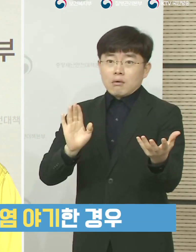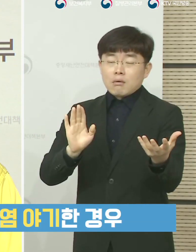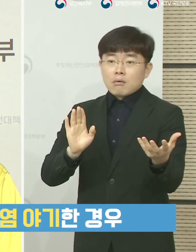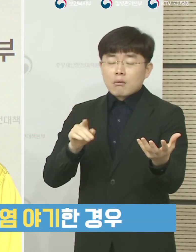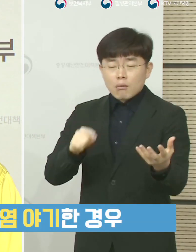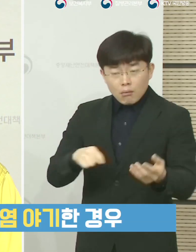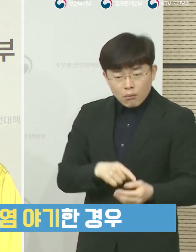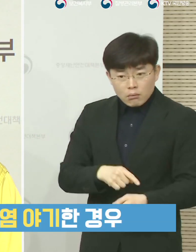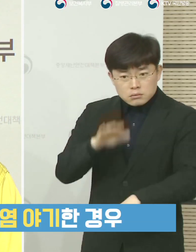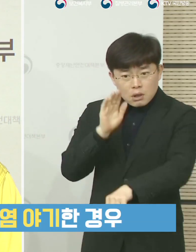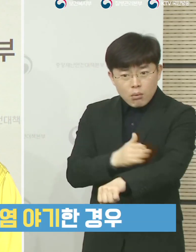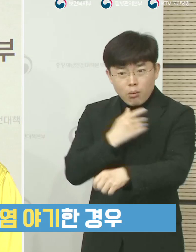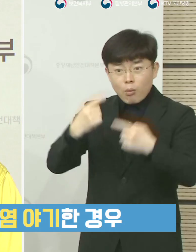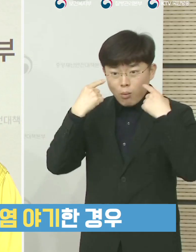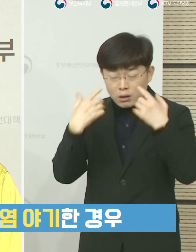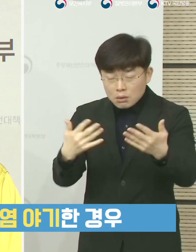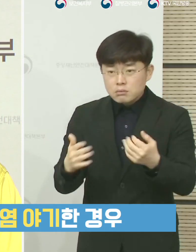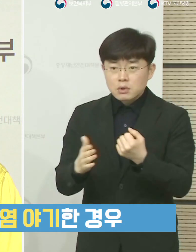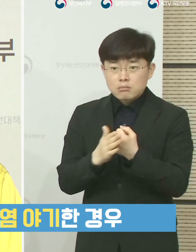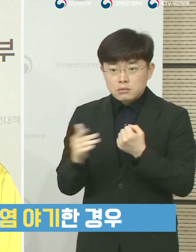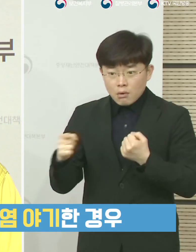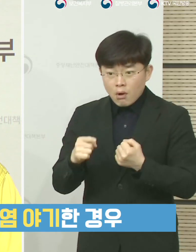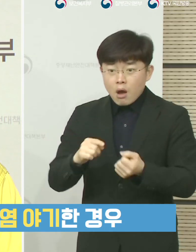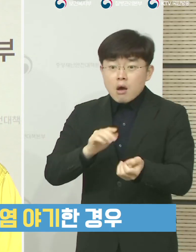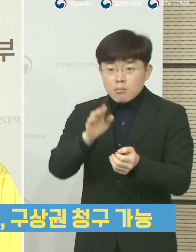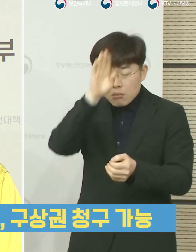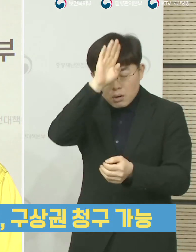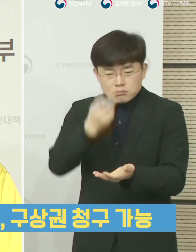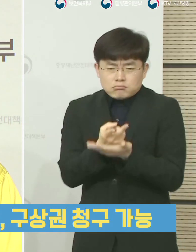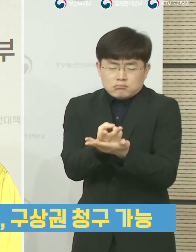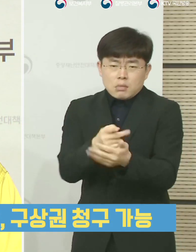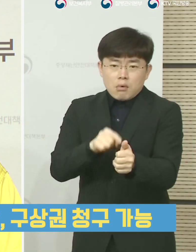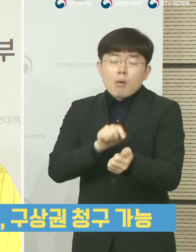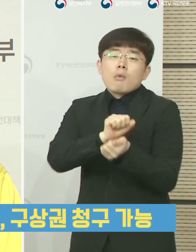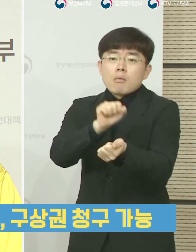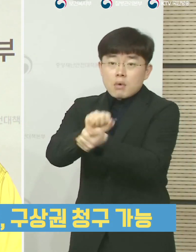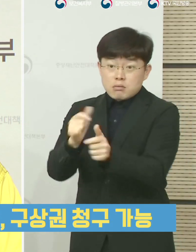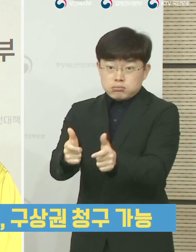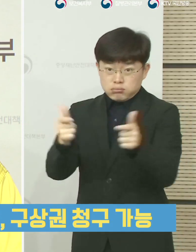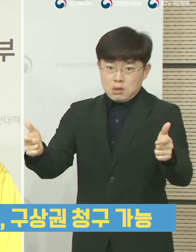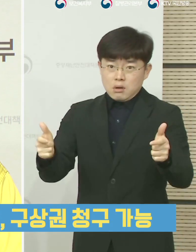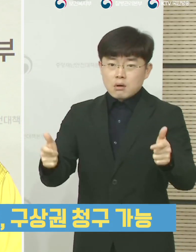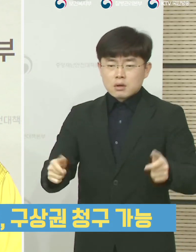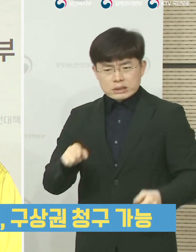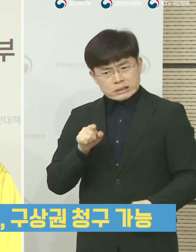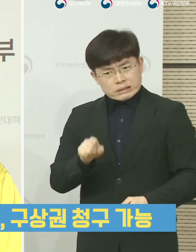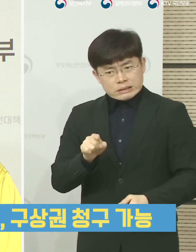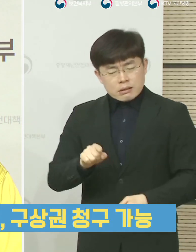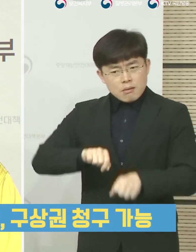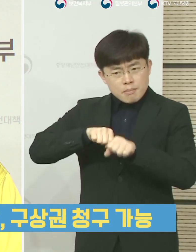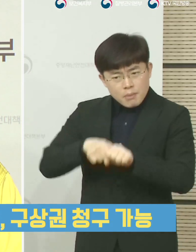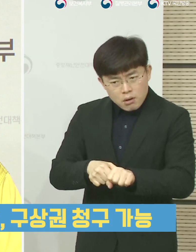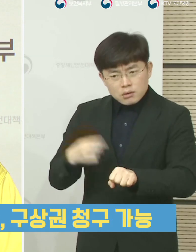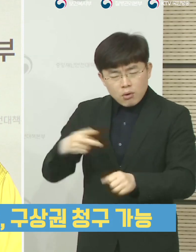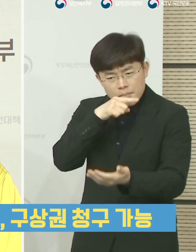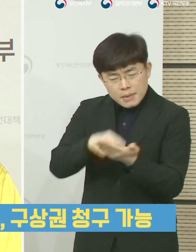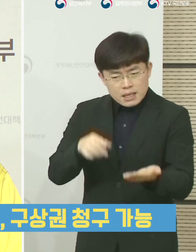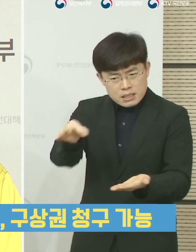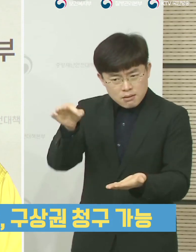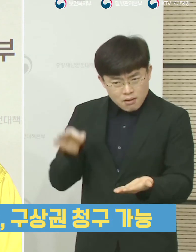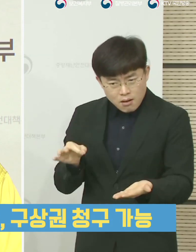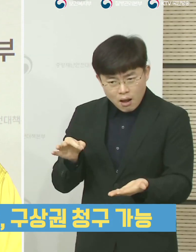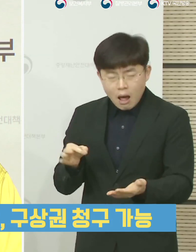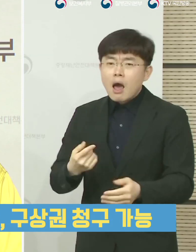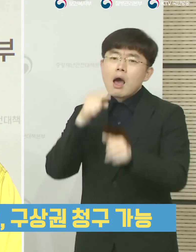사유가 분명하게 있어서 환자들의 집단 감염을 야기한 경우 거기에 대해서 저희가 지금 이 처벌이나 손해배상이나 구상권 청구